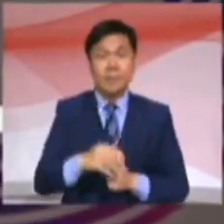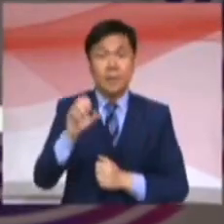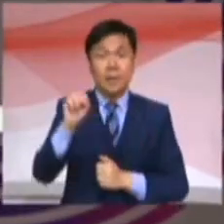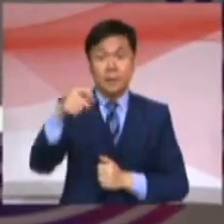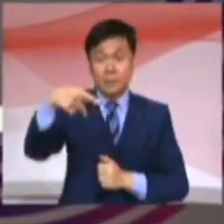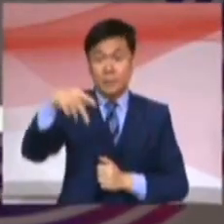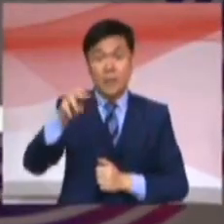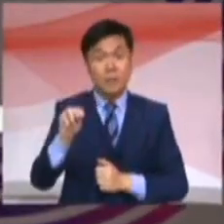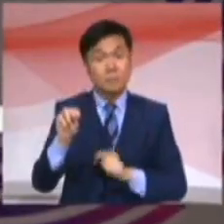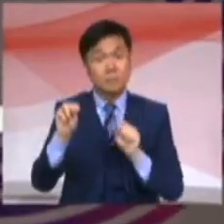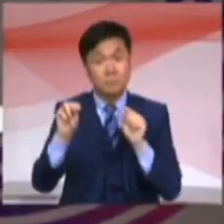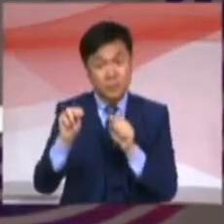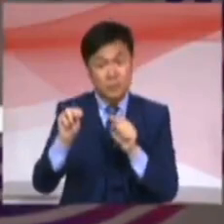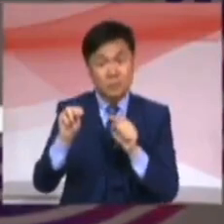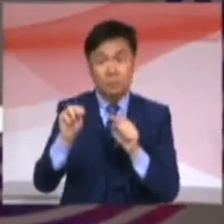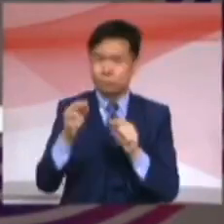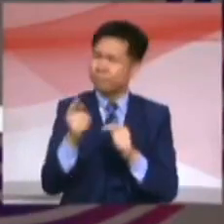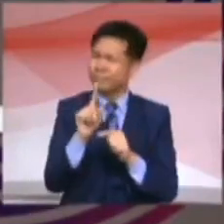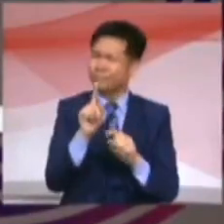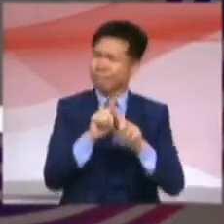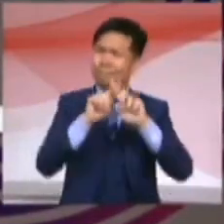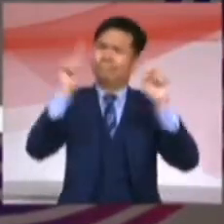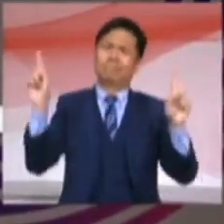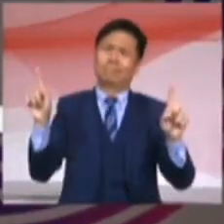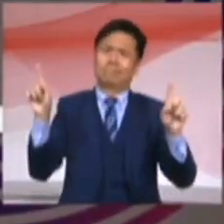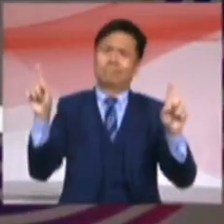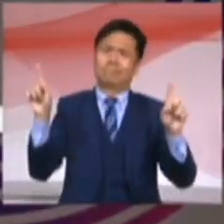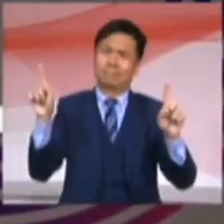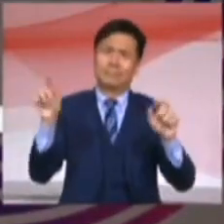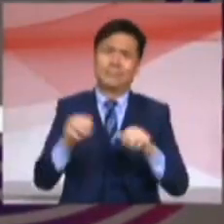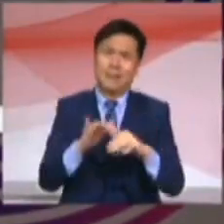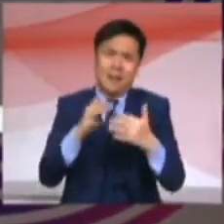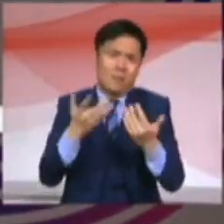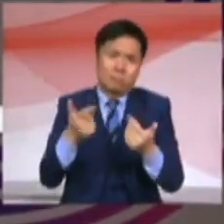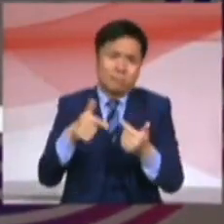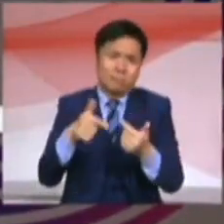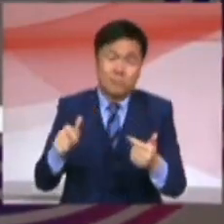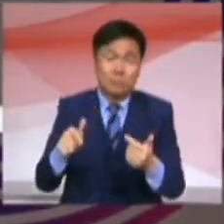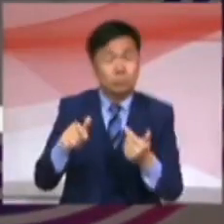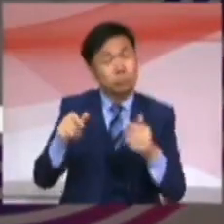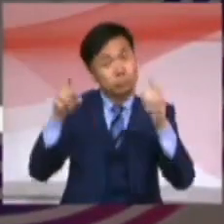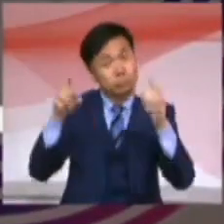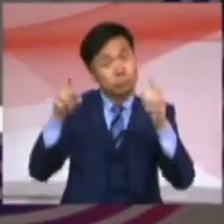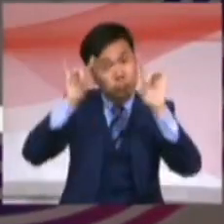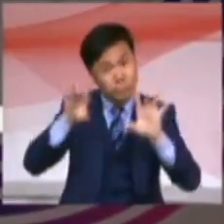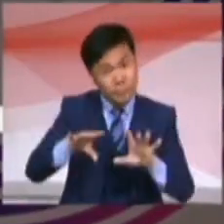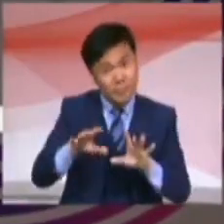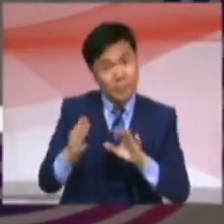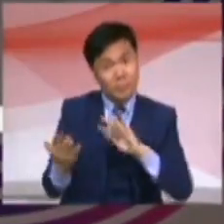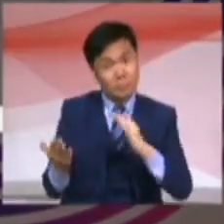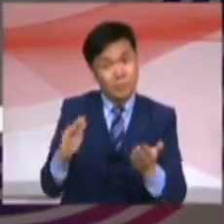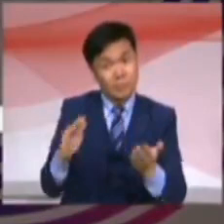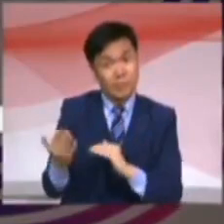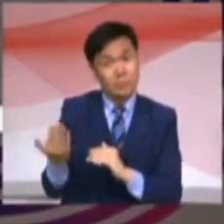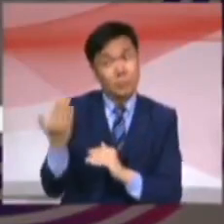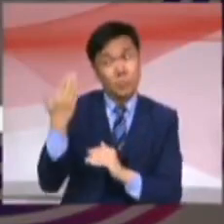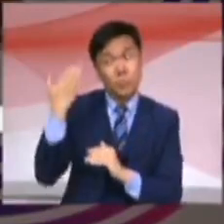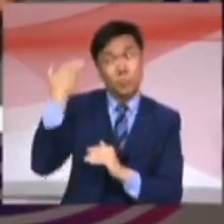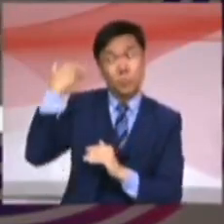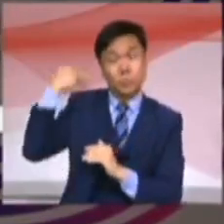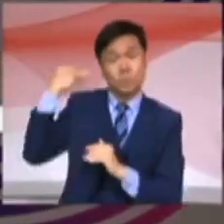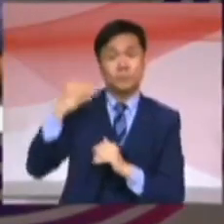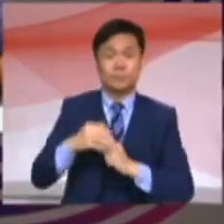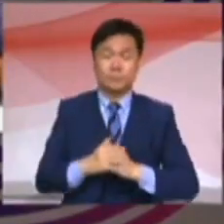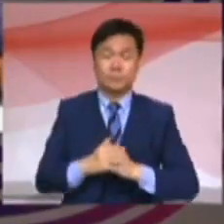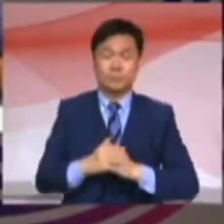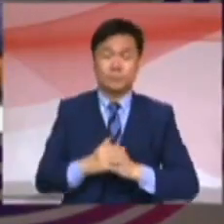Peperiksaan SPM kali ini amat berbeza kaedah pelaksanaannya berbanding dengan SPM